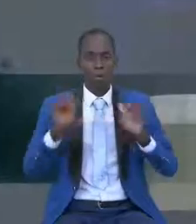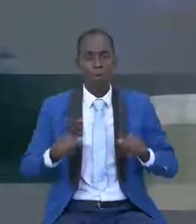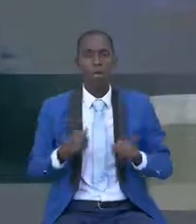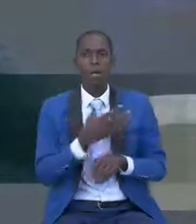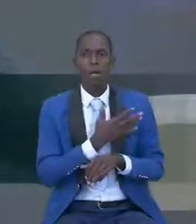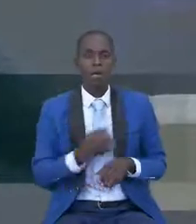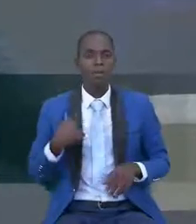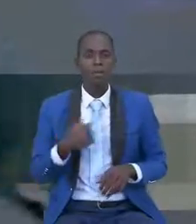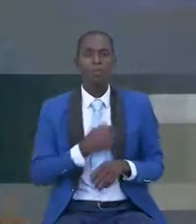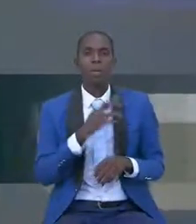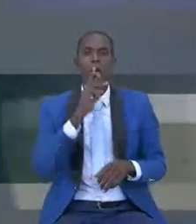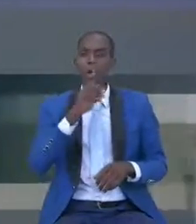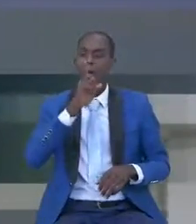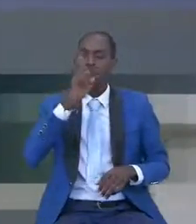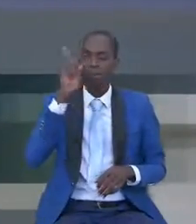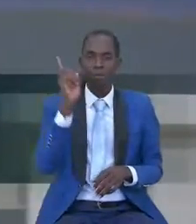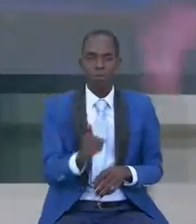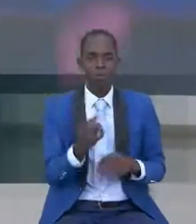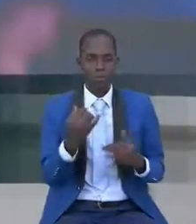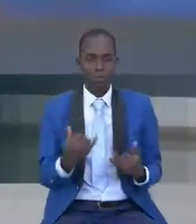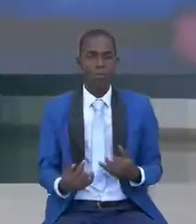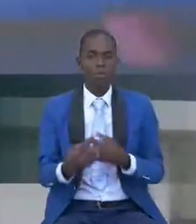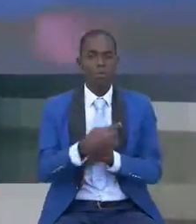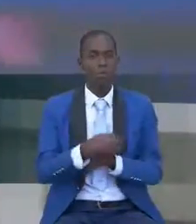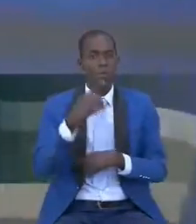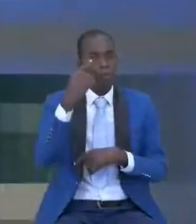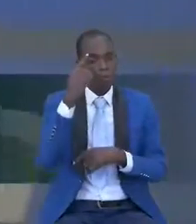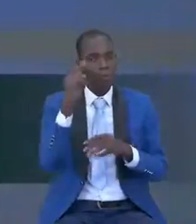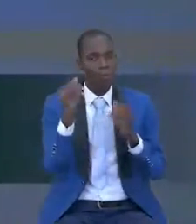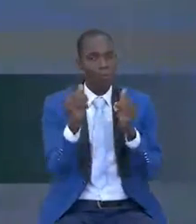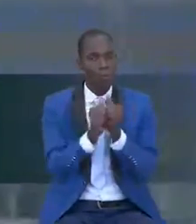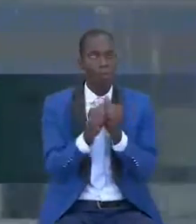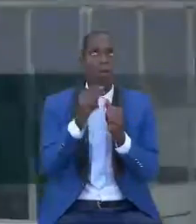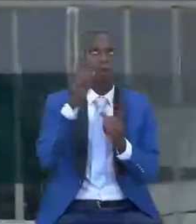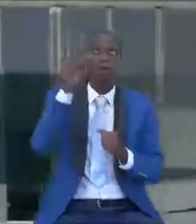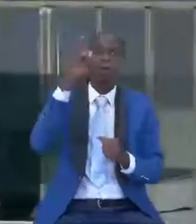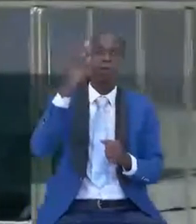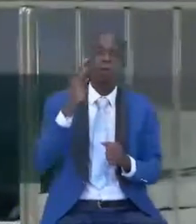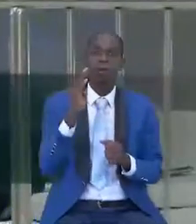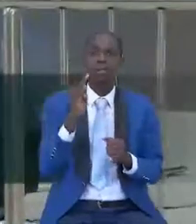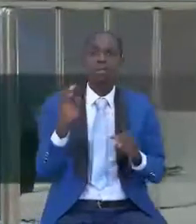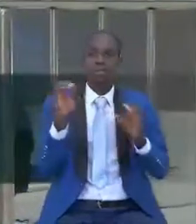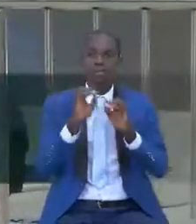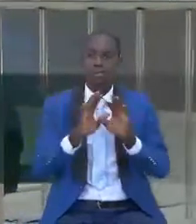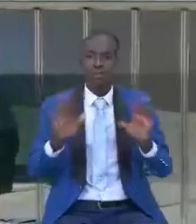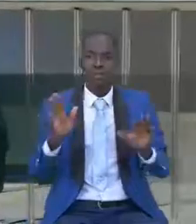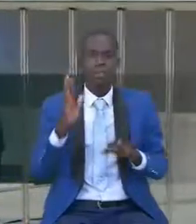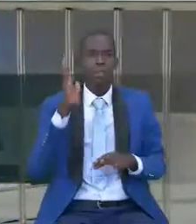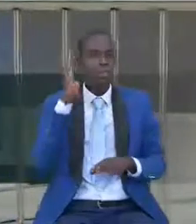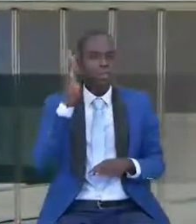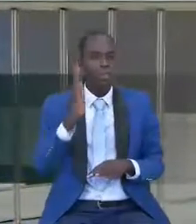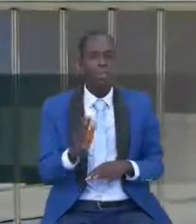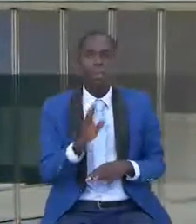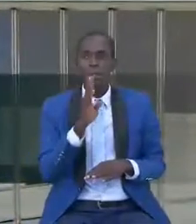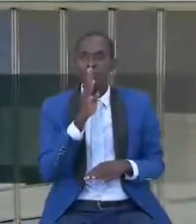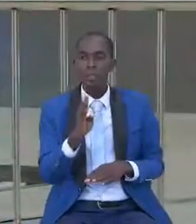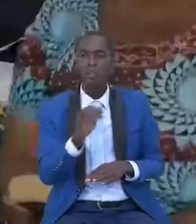nous sommes rassurés aujourd'hui qu'avec Dieu, rien n'est